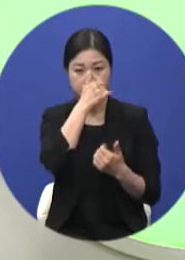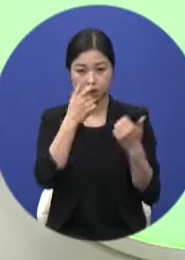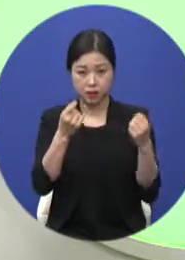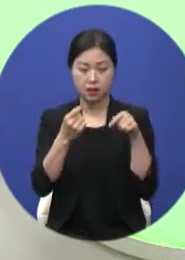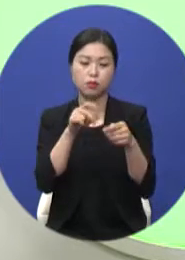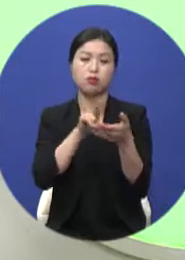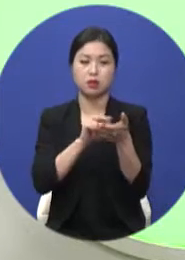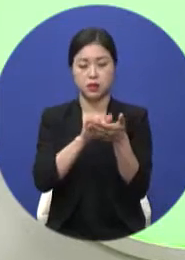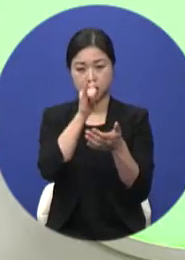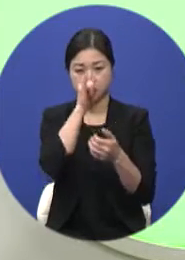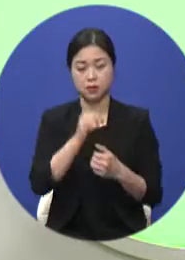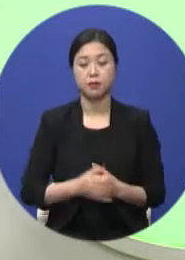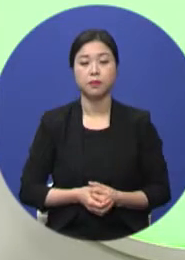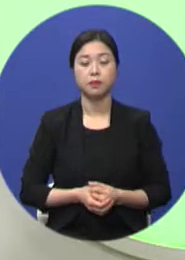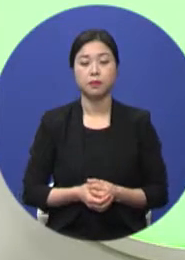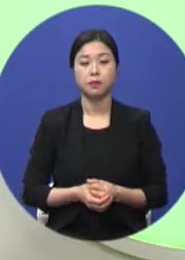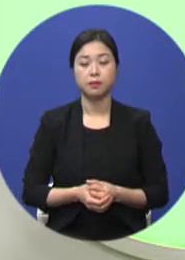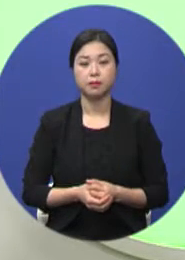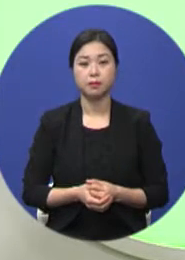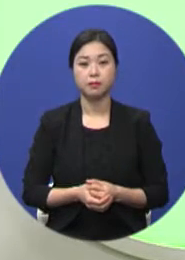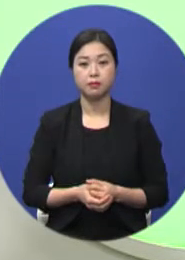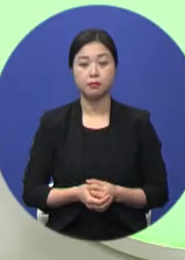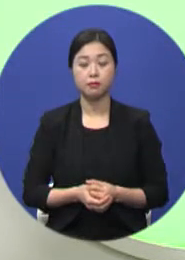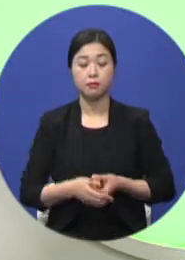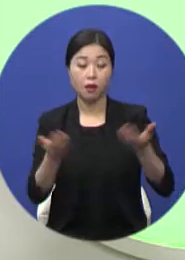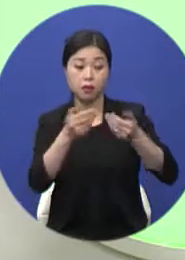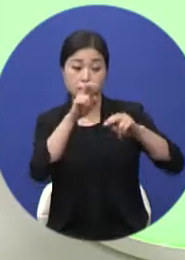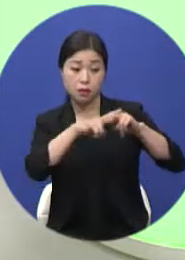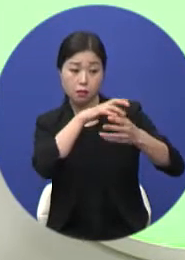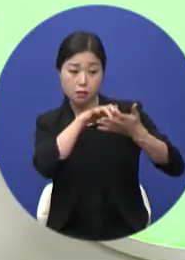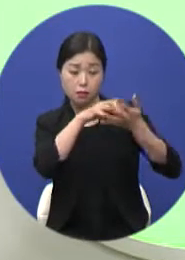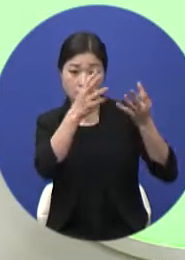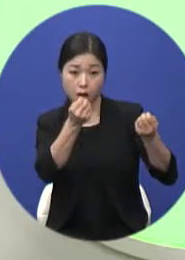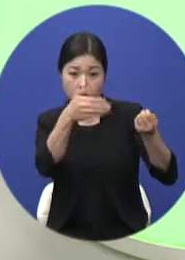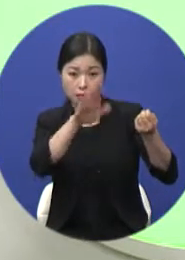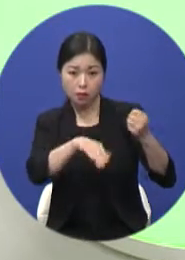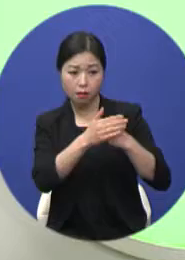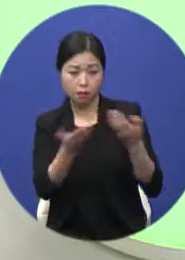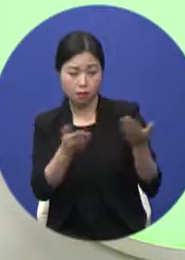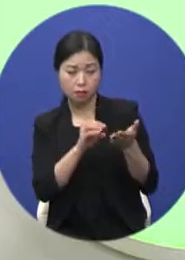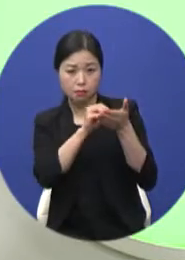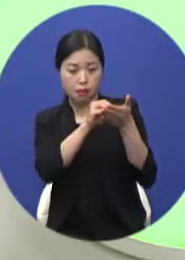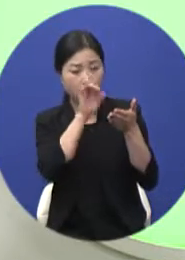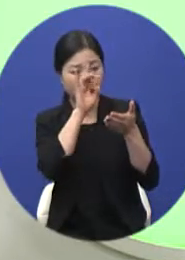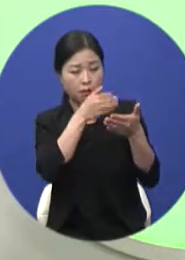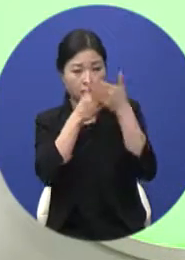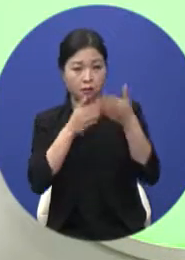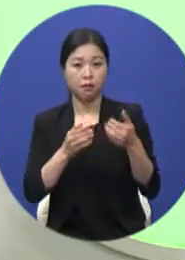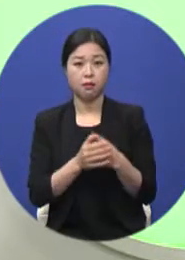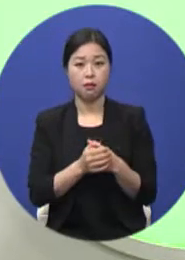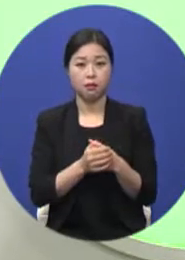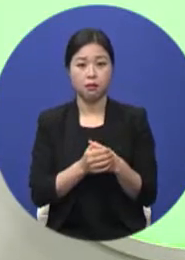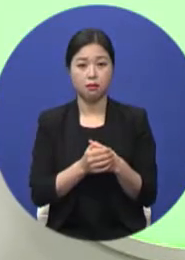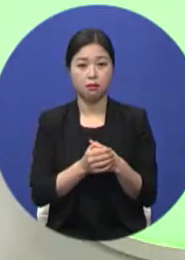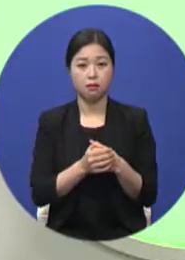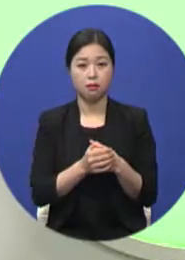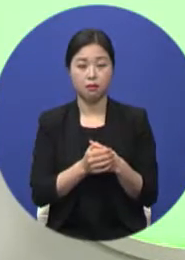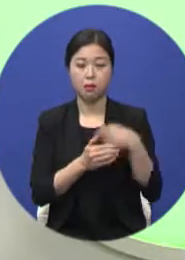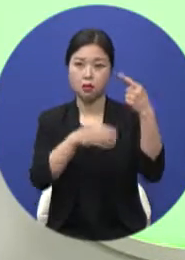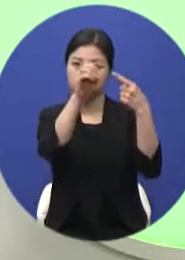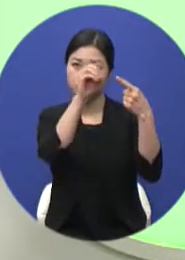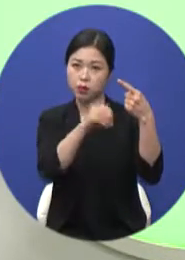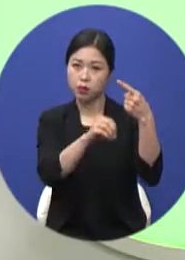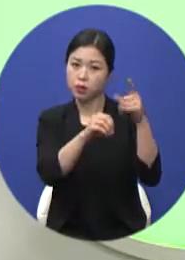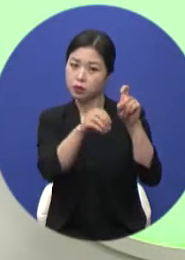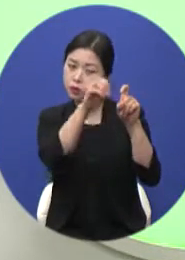사실은 문제거든요. 그렇죠. 근데 일자리는 많은데 취업이 안 되는 거예요. 왜냐하면 상위 어떤 1%, 10%